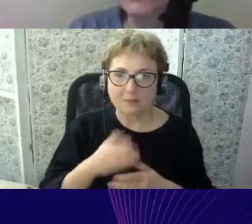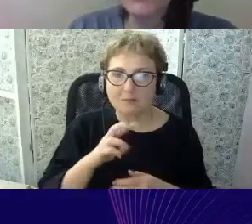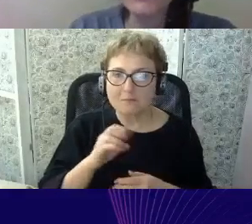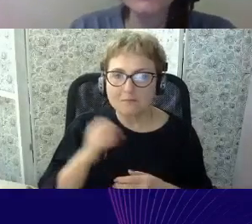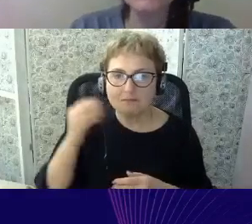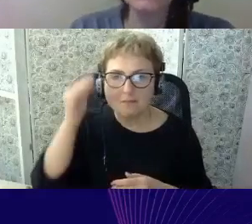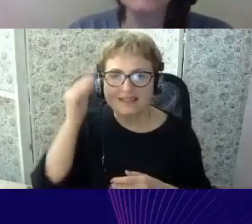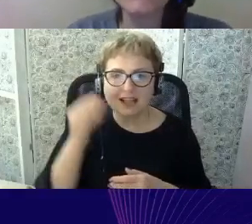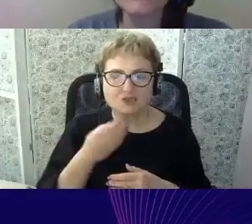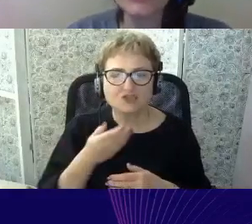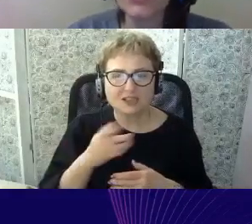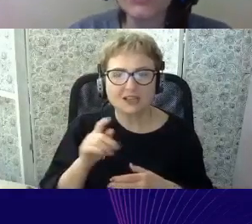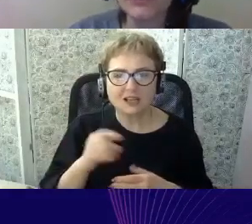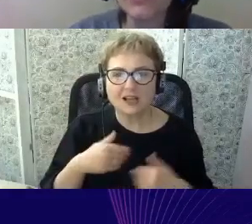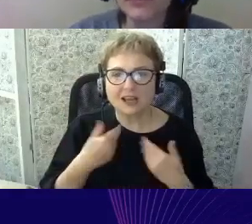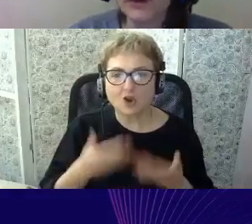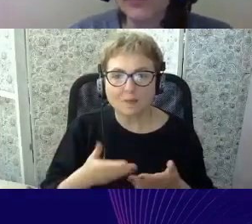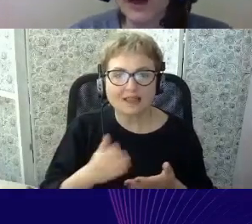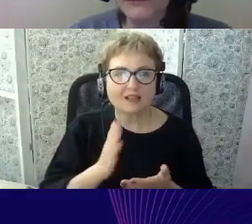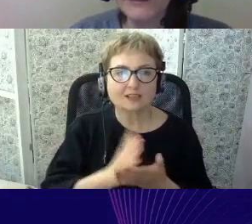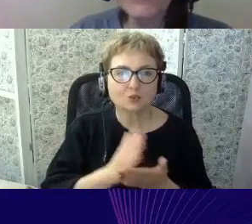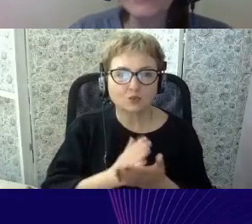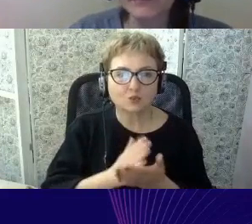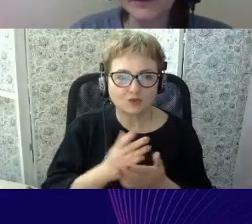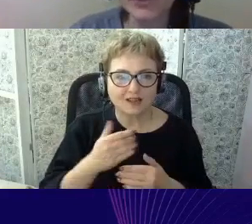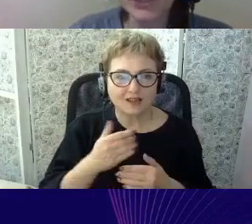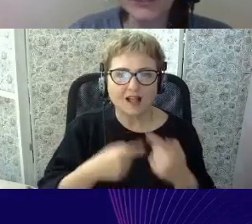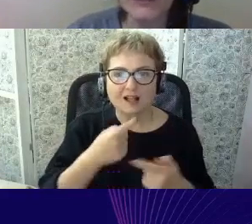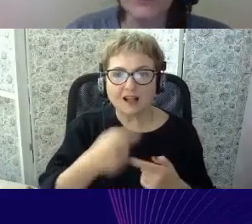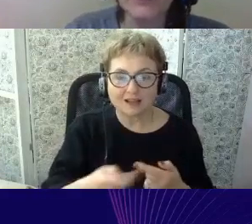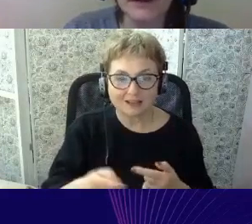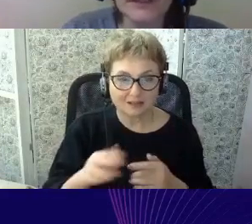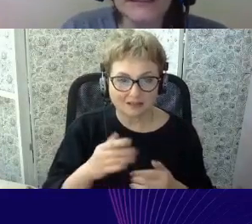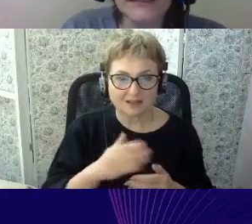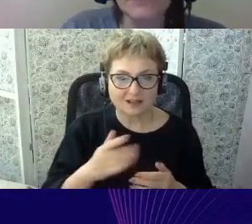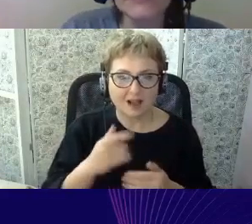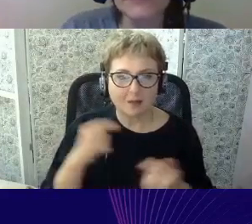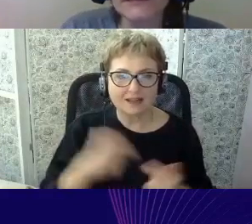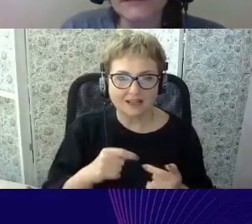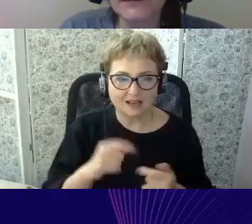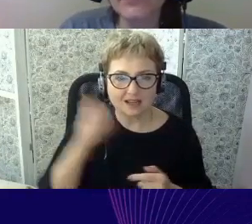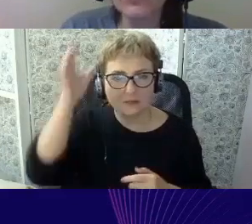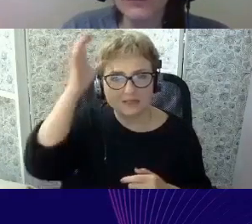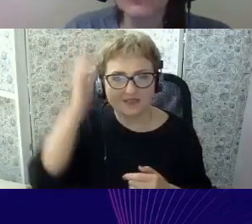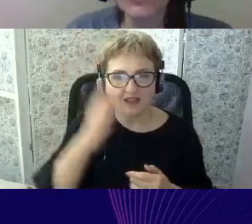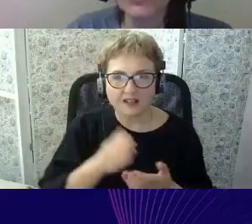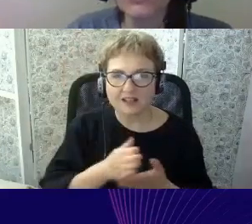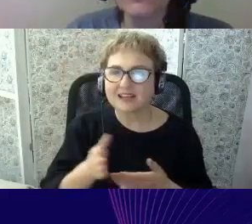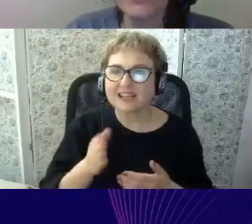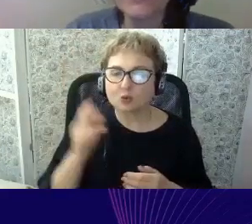Методические рекомендации на сегодня содержат вот такой алгоритм движения или определения образовательной